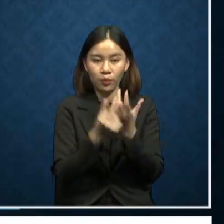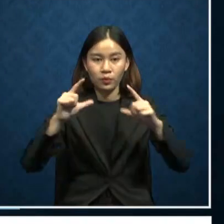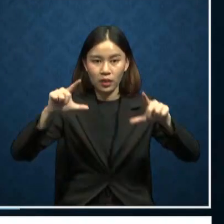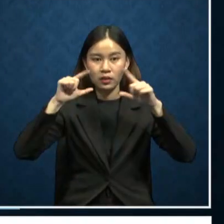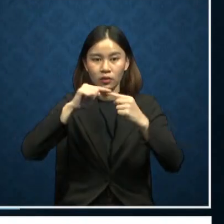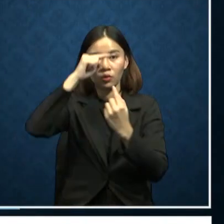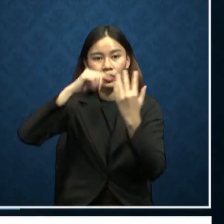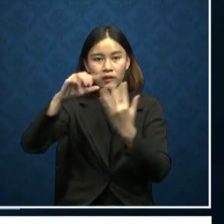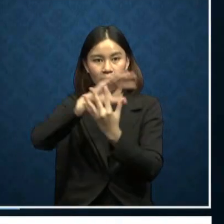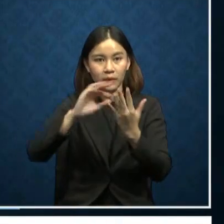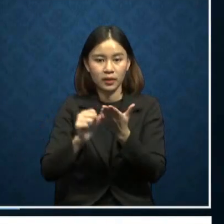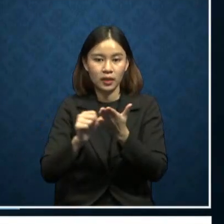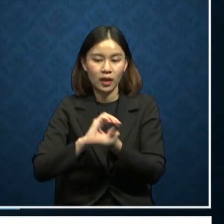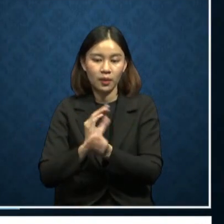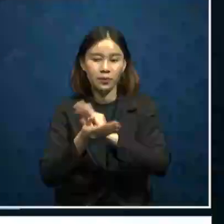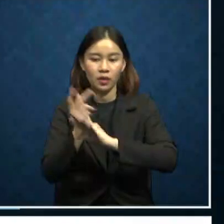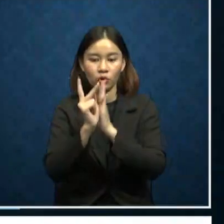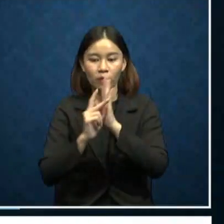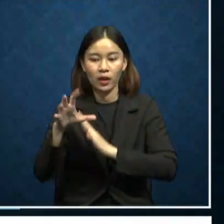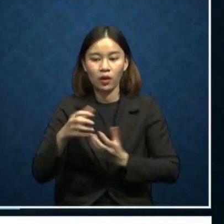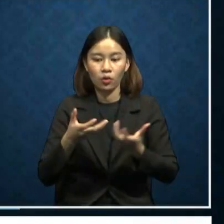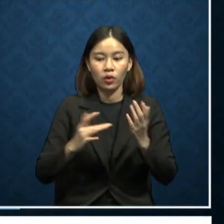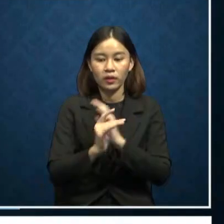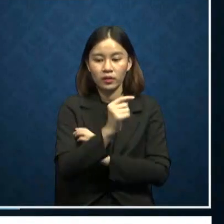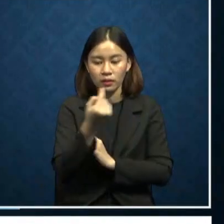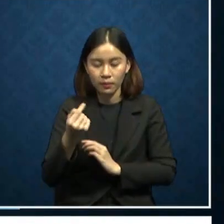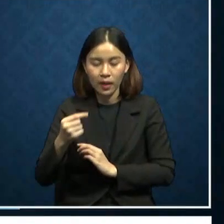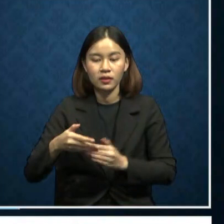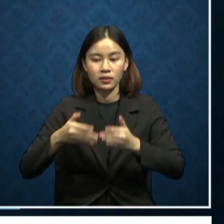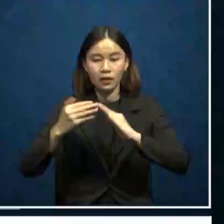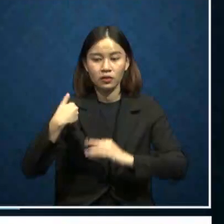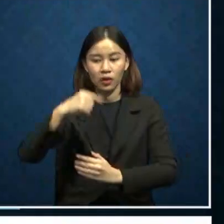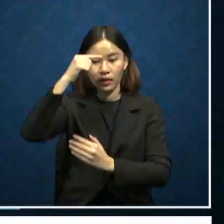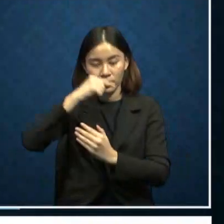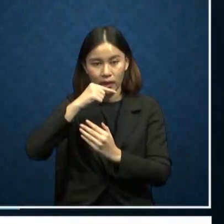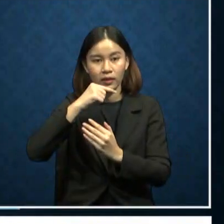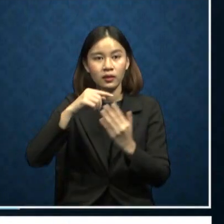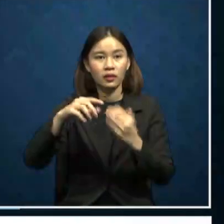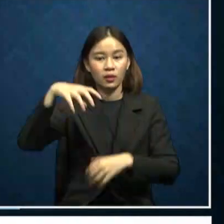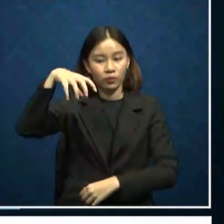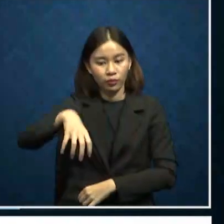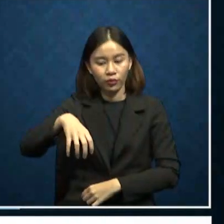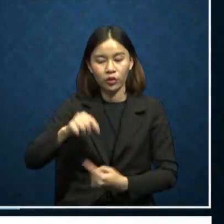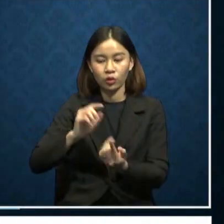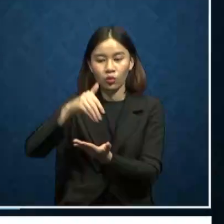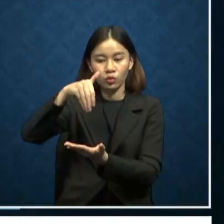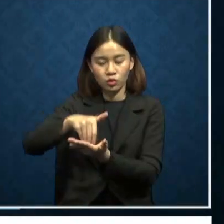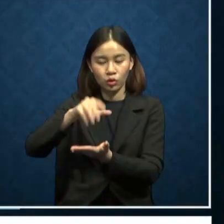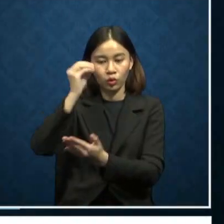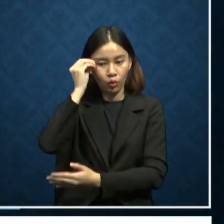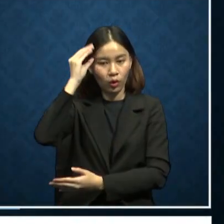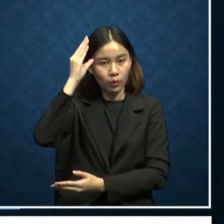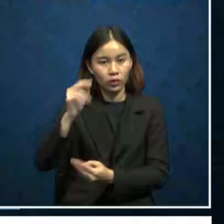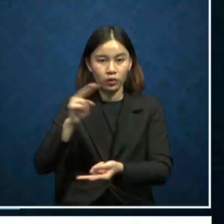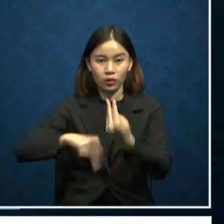ประเทศไทยไทยปรับปรุงร่างกฎหมายนำนวัตกรรมและเทคโนโลยีนะคะจัดตั้ง Thaihandicraft Centerเพื่อเป็นศูนย์รวบรวมองค์ความรู้การ